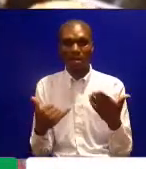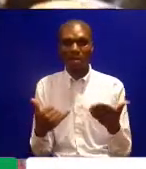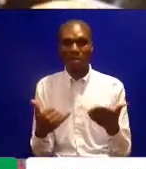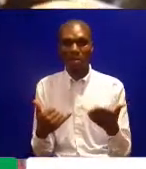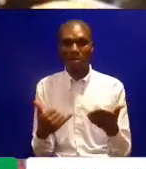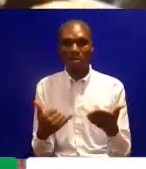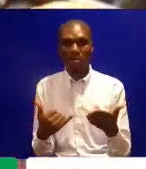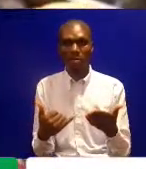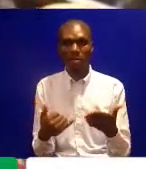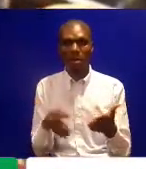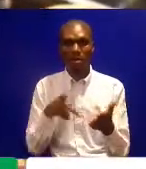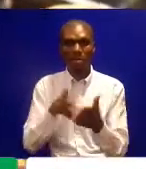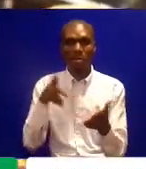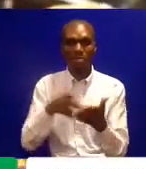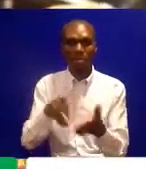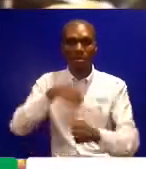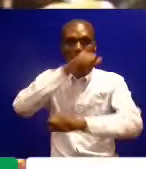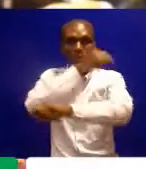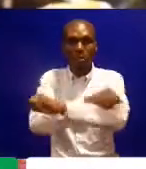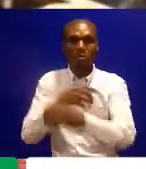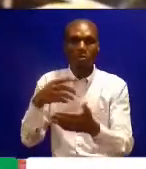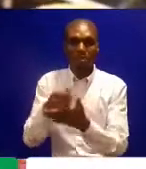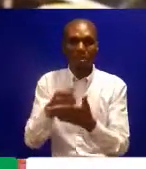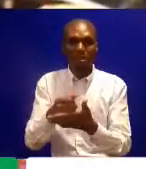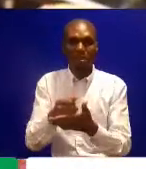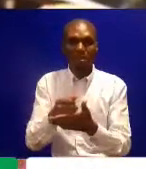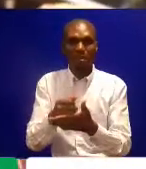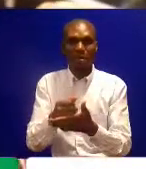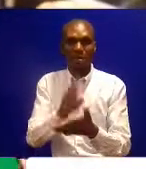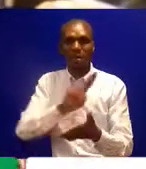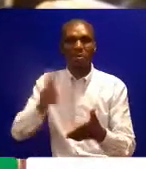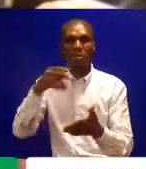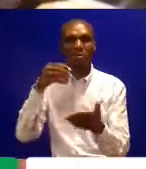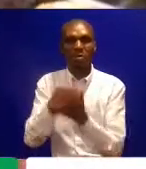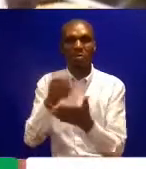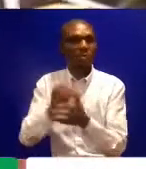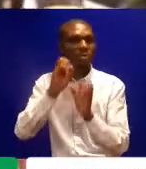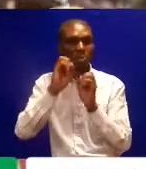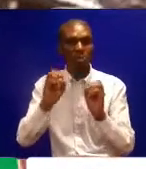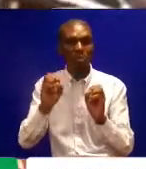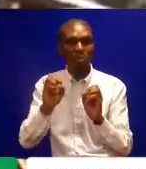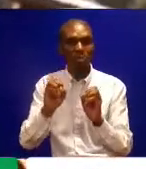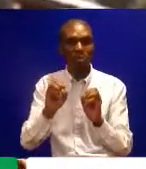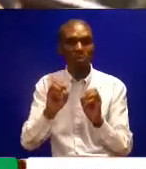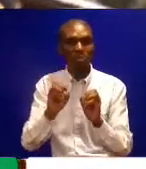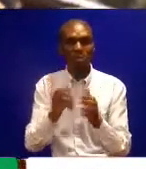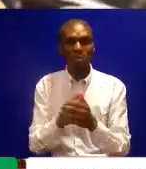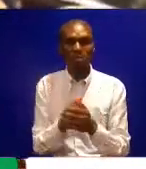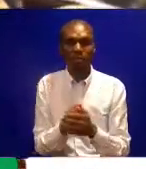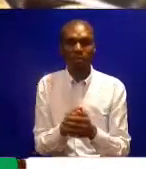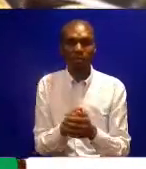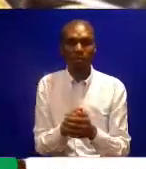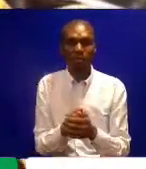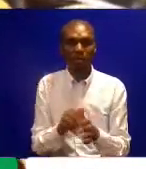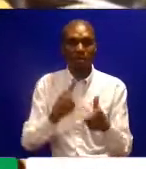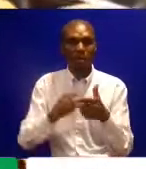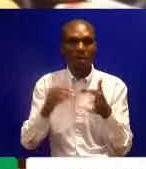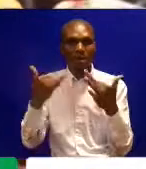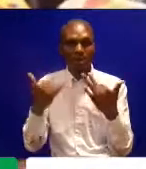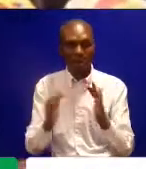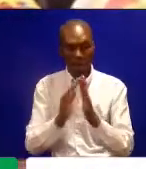nimelipa school fees yote akuisomea na nilikuwa nimewalipia wote akusomea hata but naomba